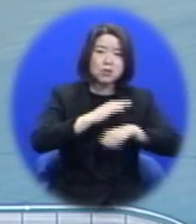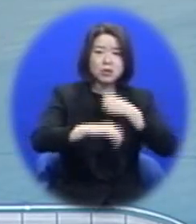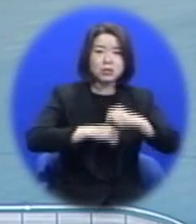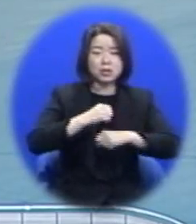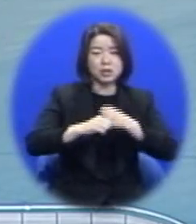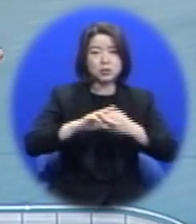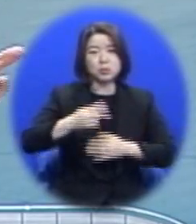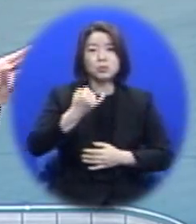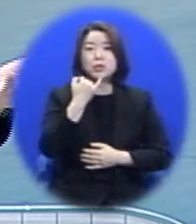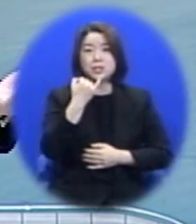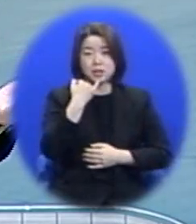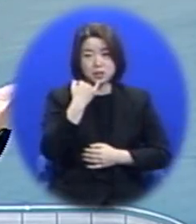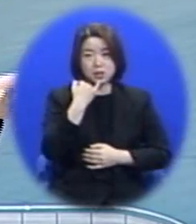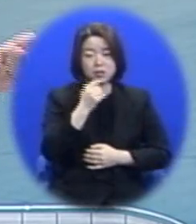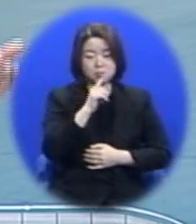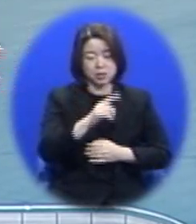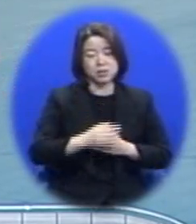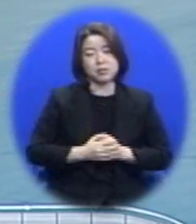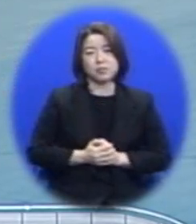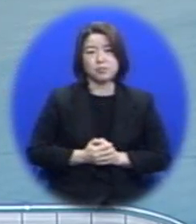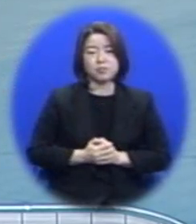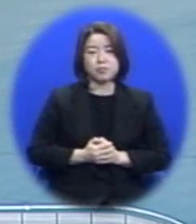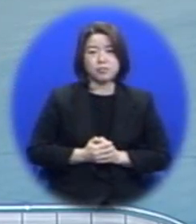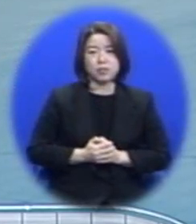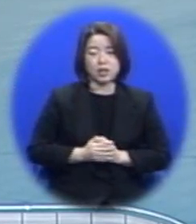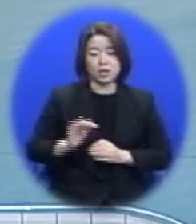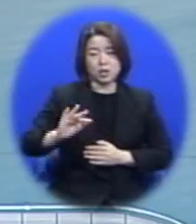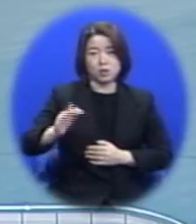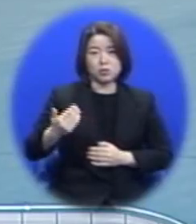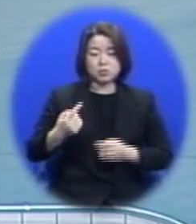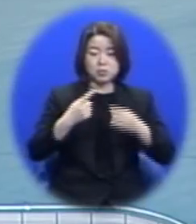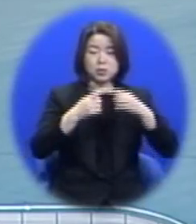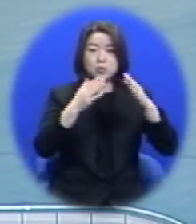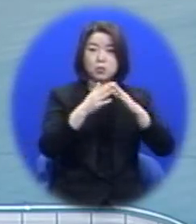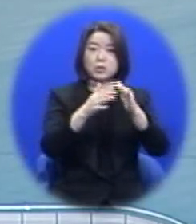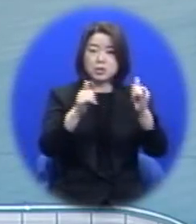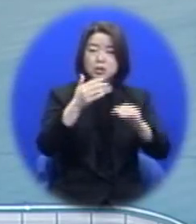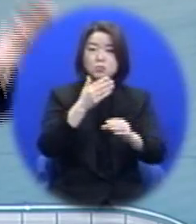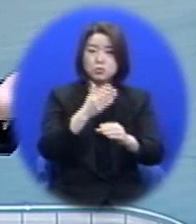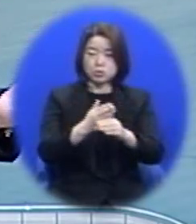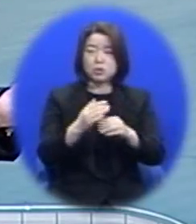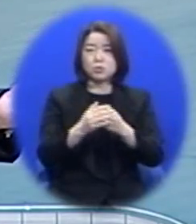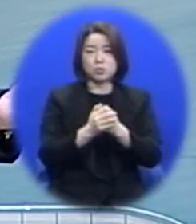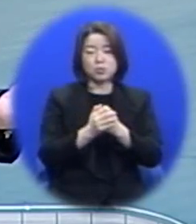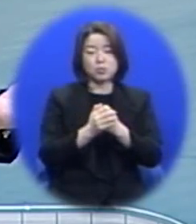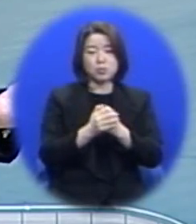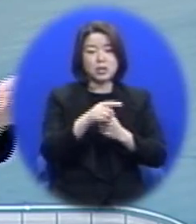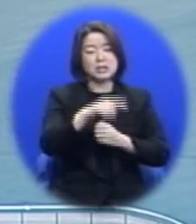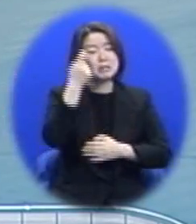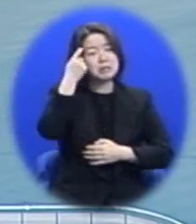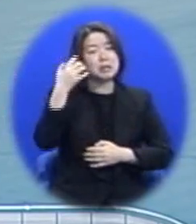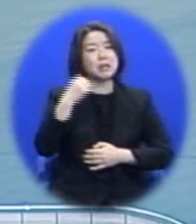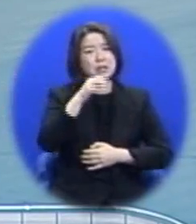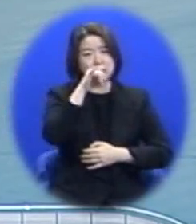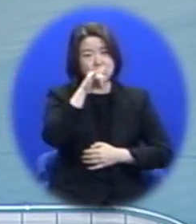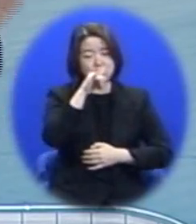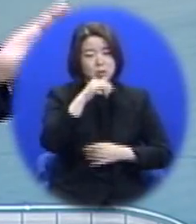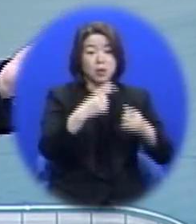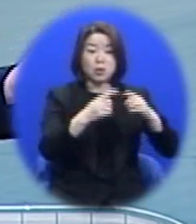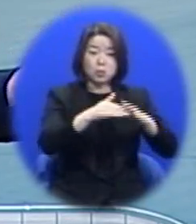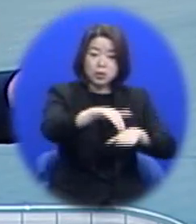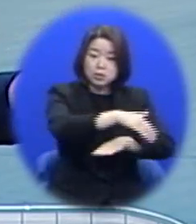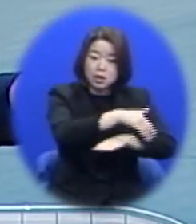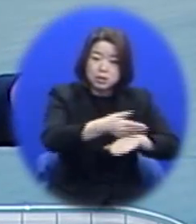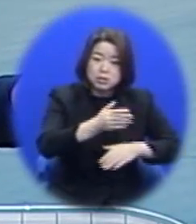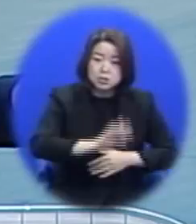요즘에 교인들 중에도 이런 생각을 하고 있는 분들이 있으세요. 교회는 다녀요. 그런데 세상 사람과